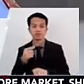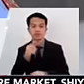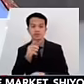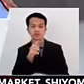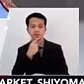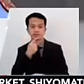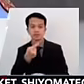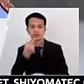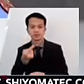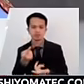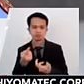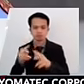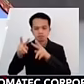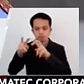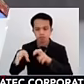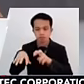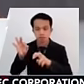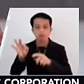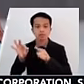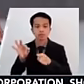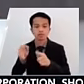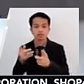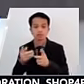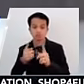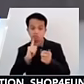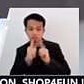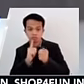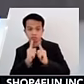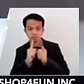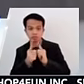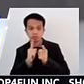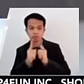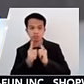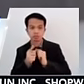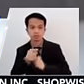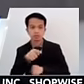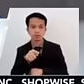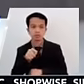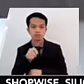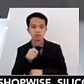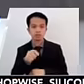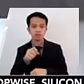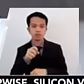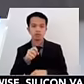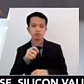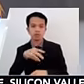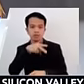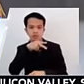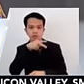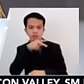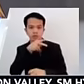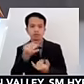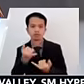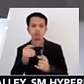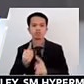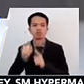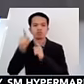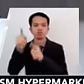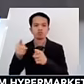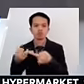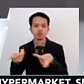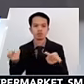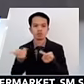natin na nakita siya nakausap sa ng mga suspect natin, agad siyang pumunta rito sa homicide section